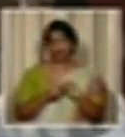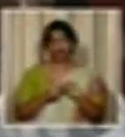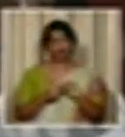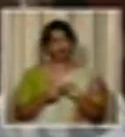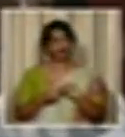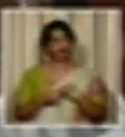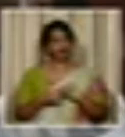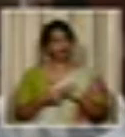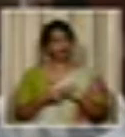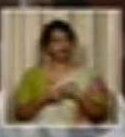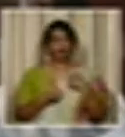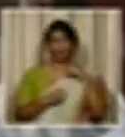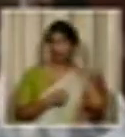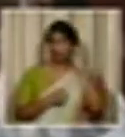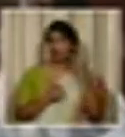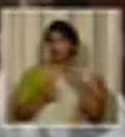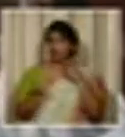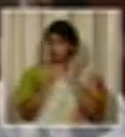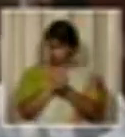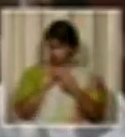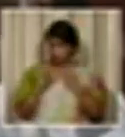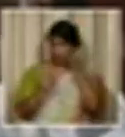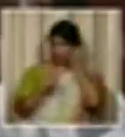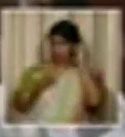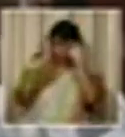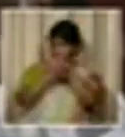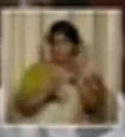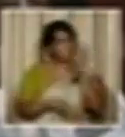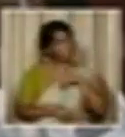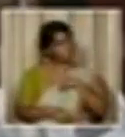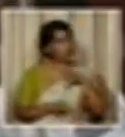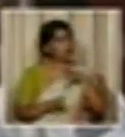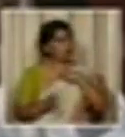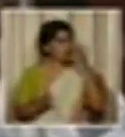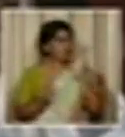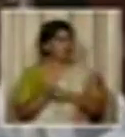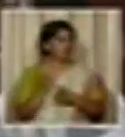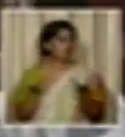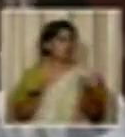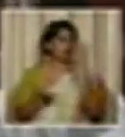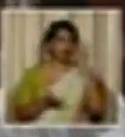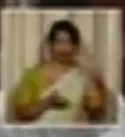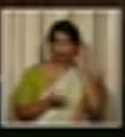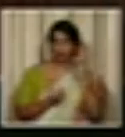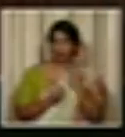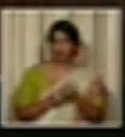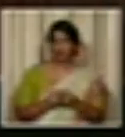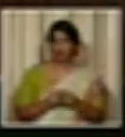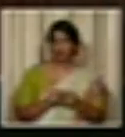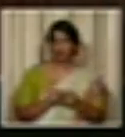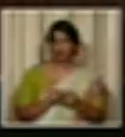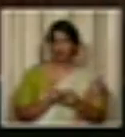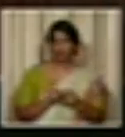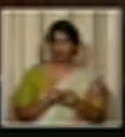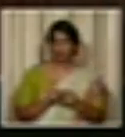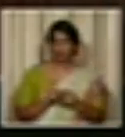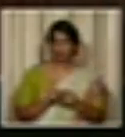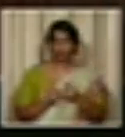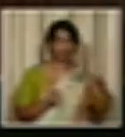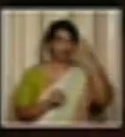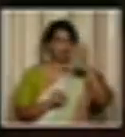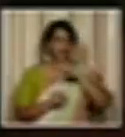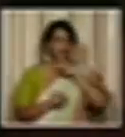ඕන අපේ සංශෝධන ඔලි පිළිගන්නේ මොනවද පිළිගන්නේ නැත්තේ මොනවද කියලා හොඳයි මන්ත්‍රීතුමා කාන්තරයි අරුණ